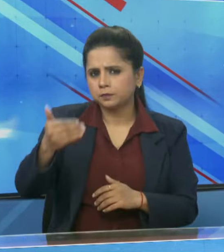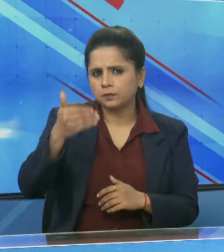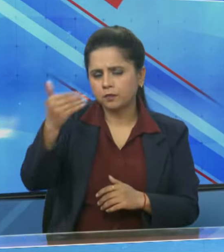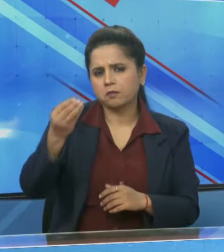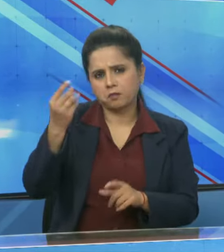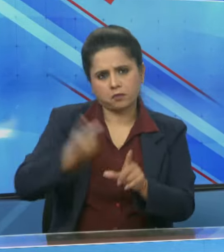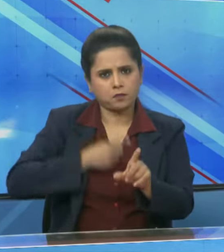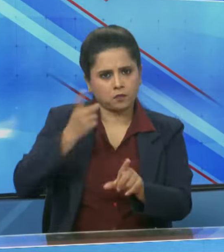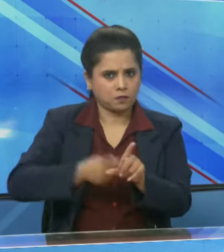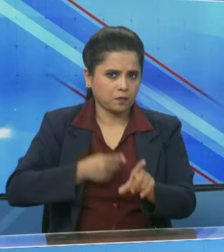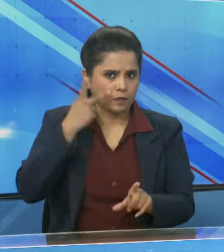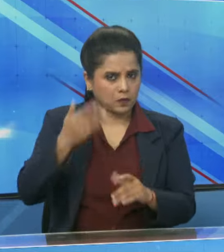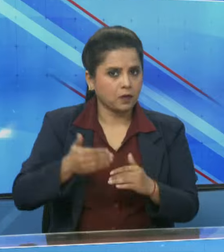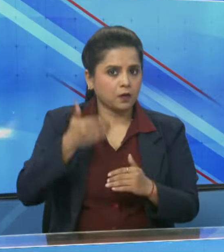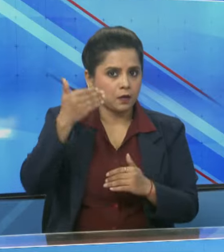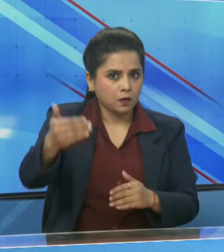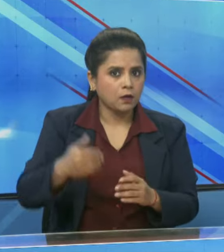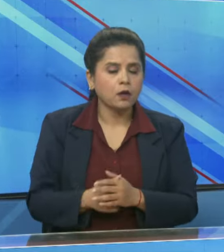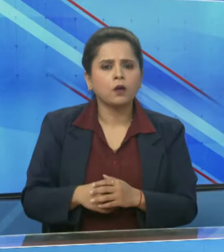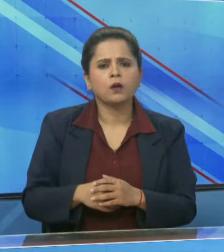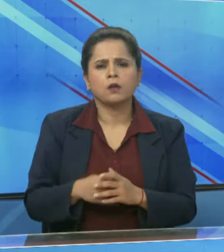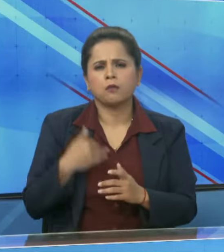सालों में, अगले